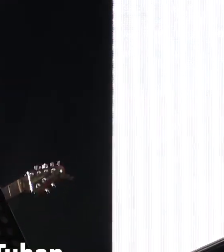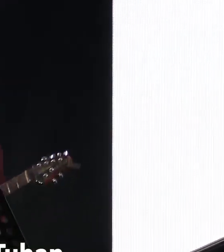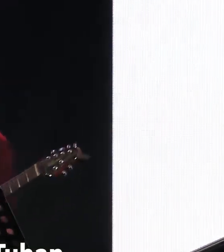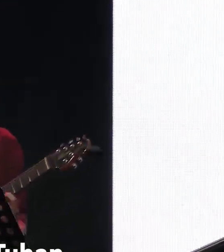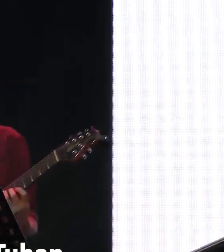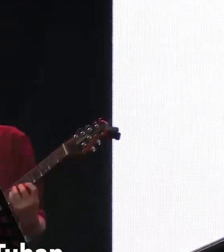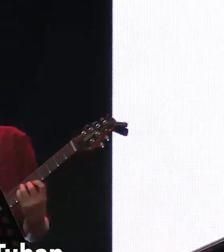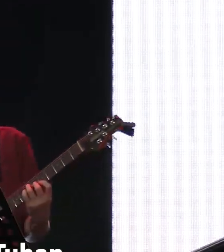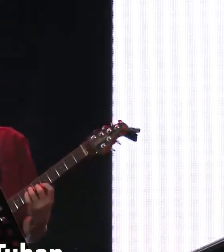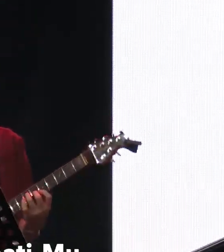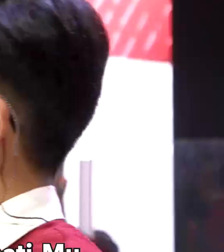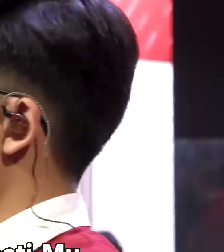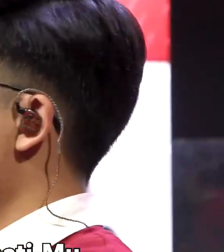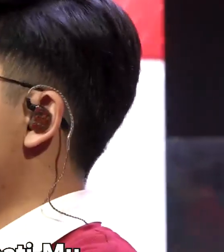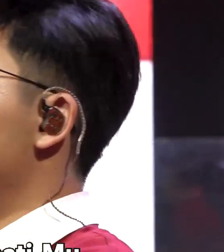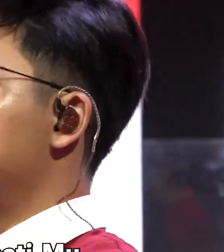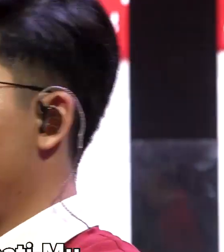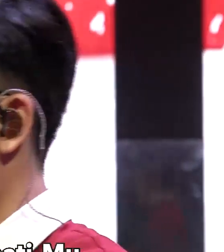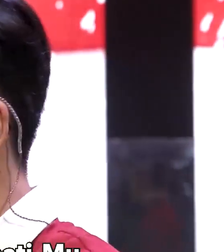rahmat-Mu Tuhan,